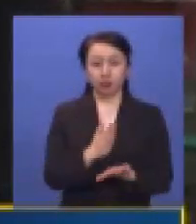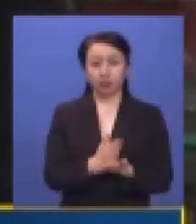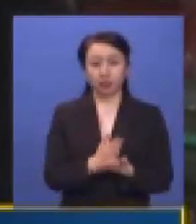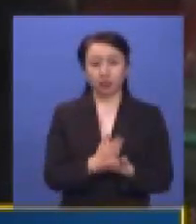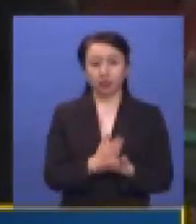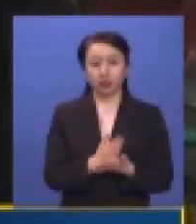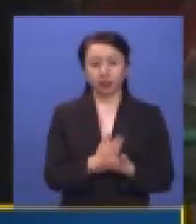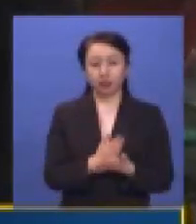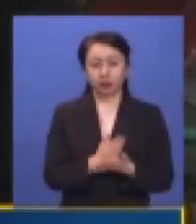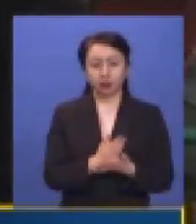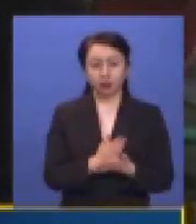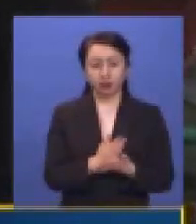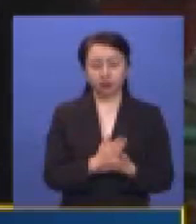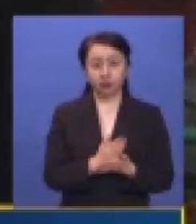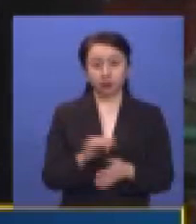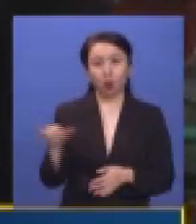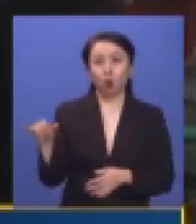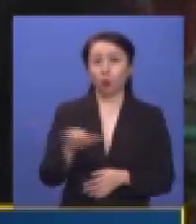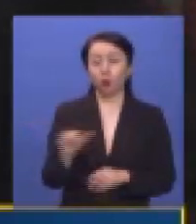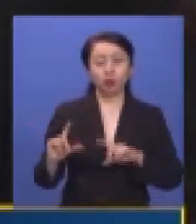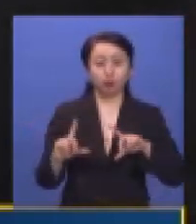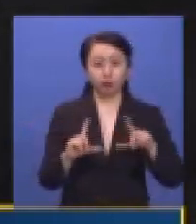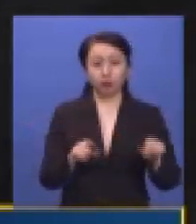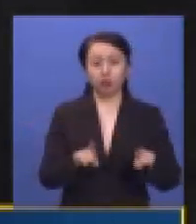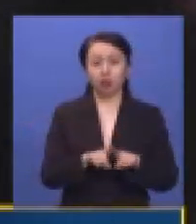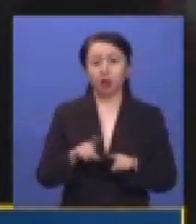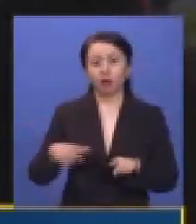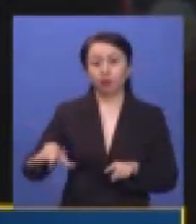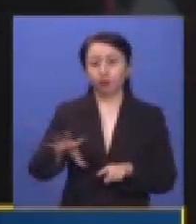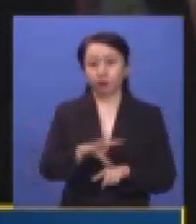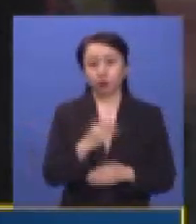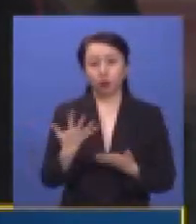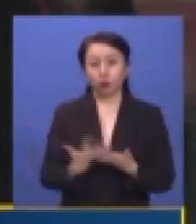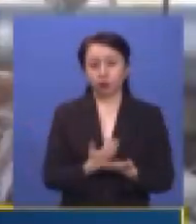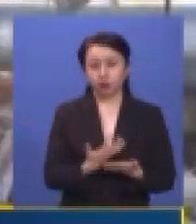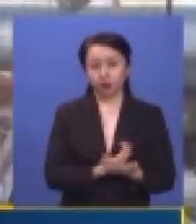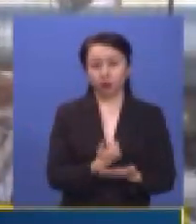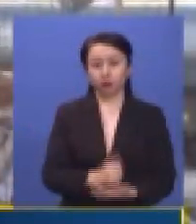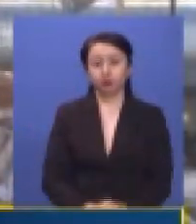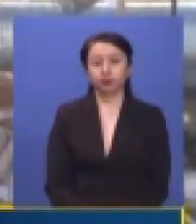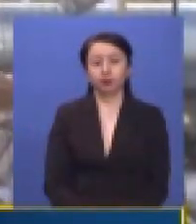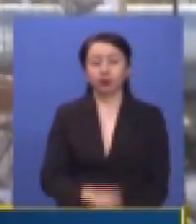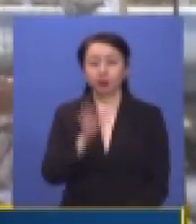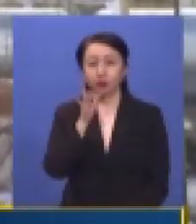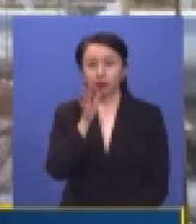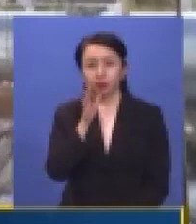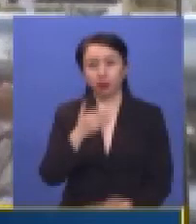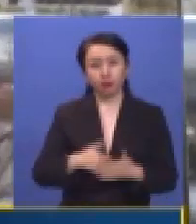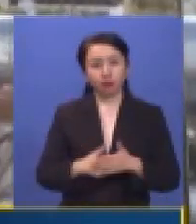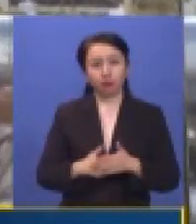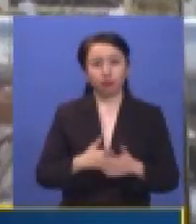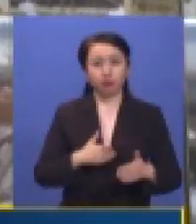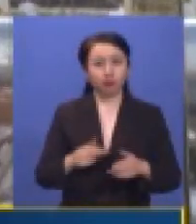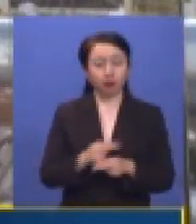деревья. Да. Куда их поставить? Нет, а так убираются. Убираются, да? В рамках